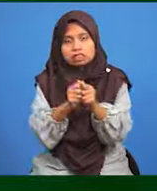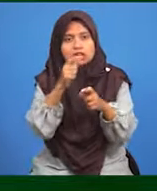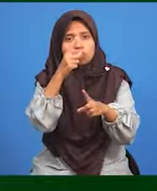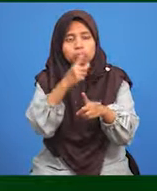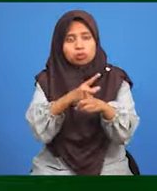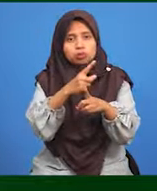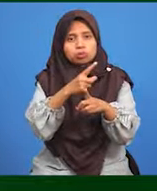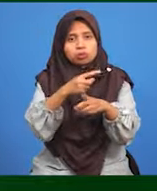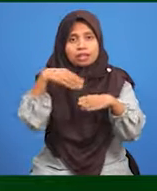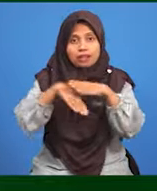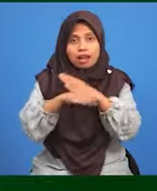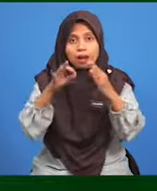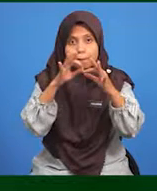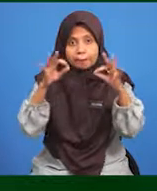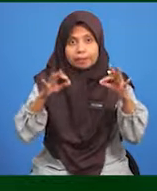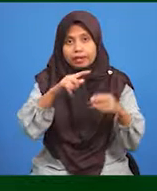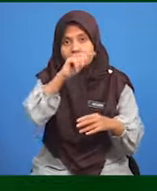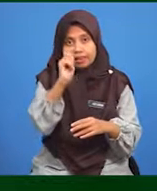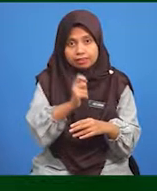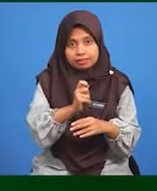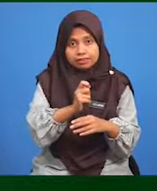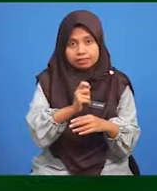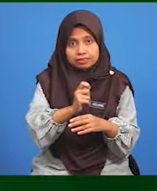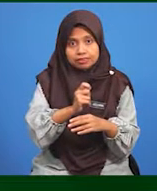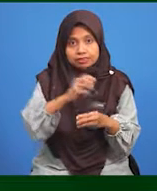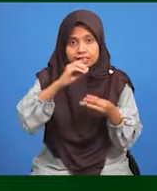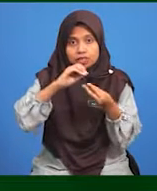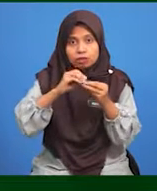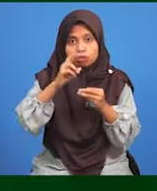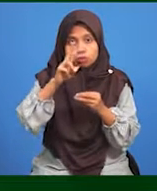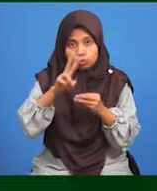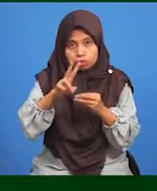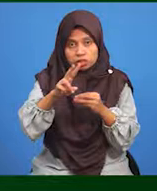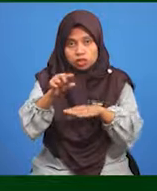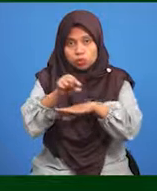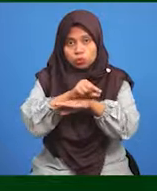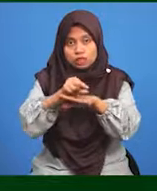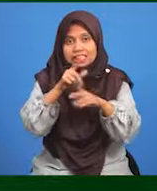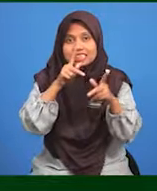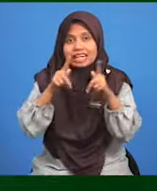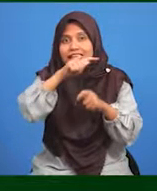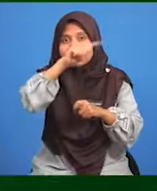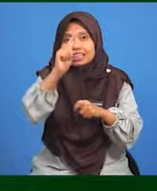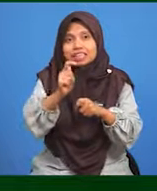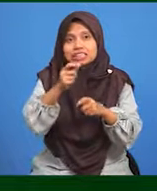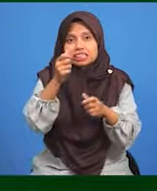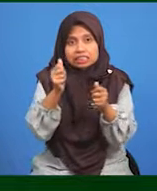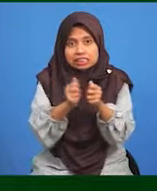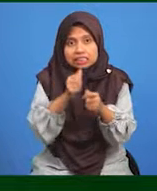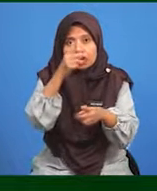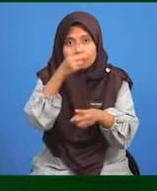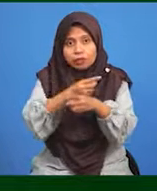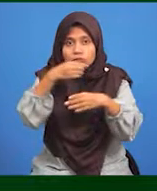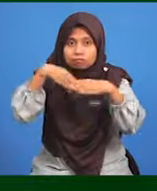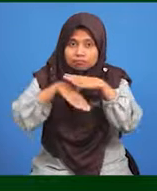dalam ayat tanya menggunakan kata tanya dengan betul dalam